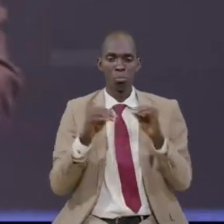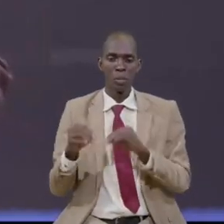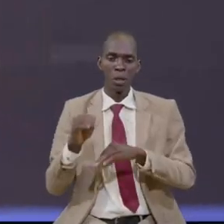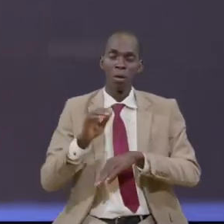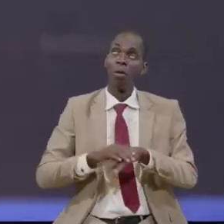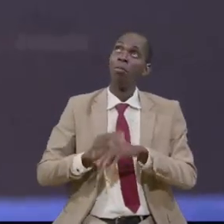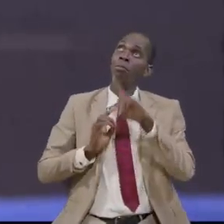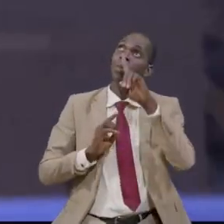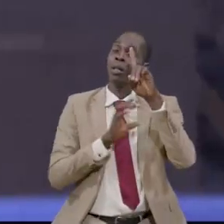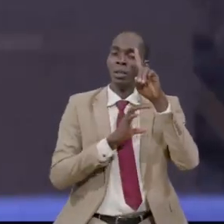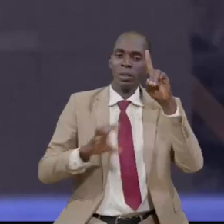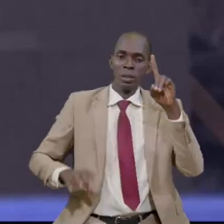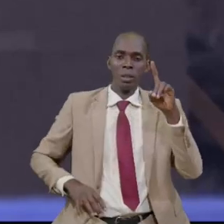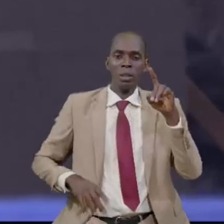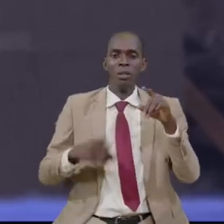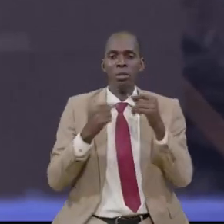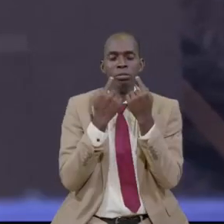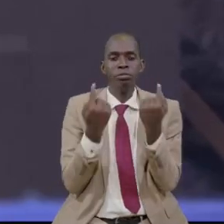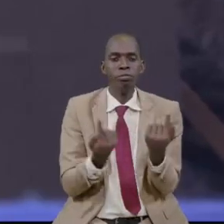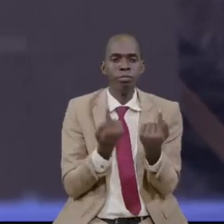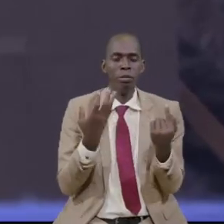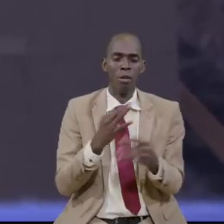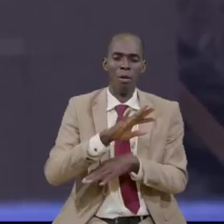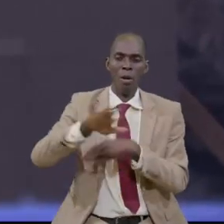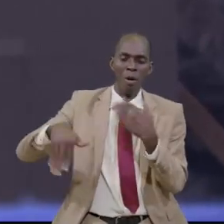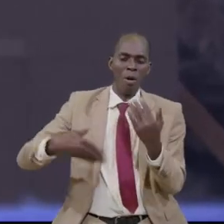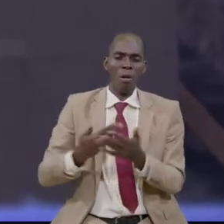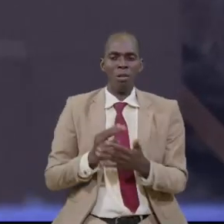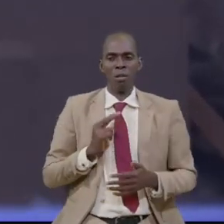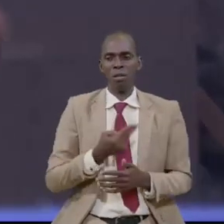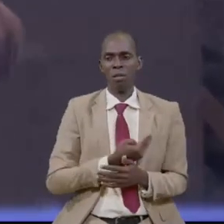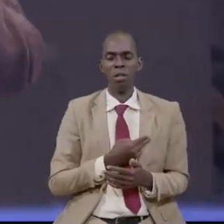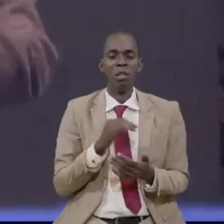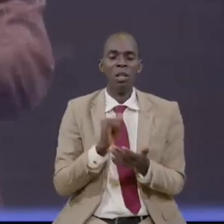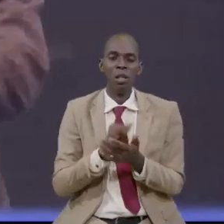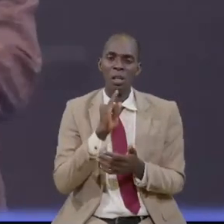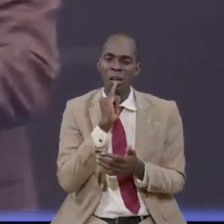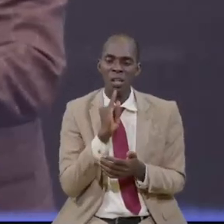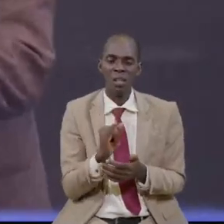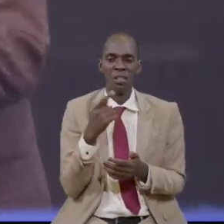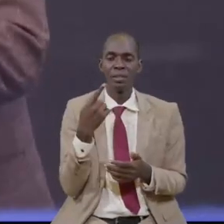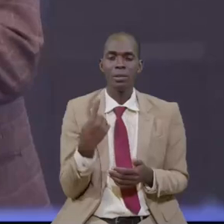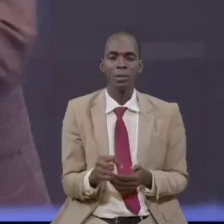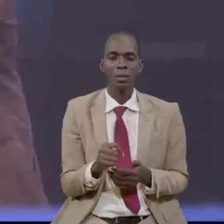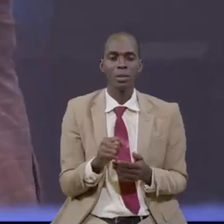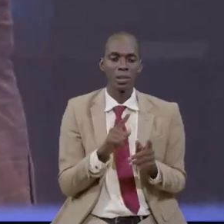l'iniquité de nous tous. C'est le transfert. Le